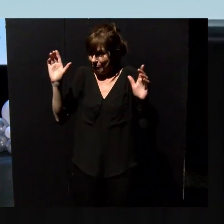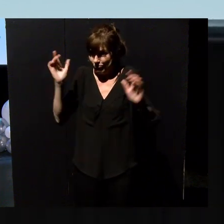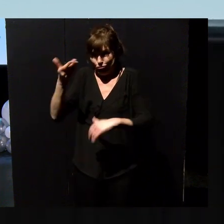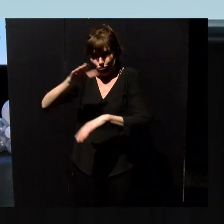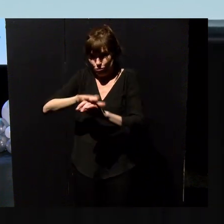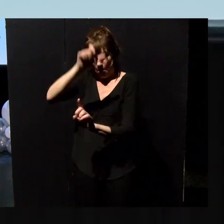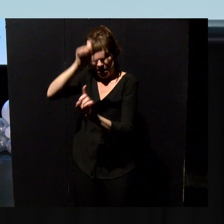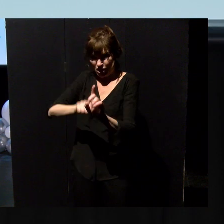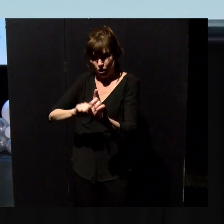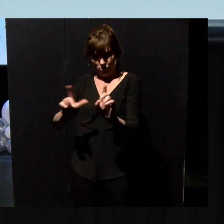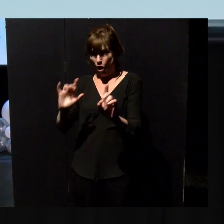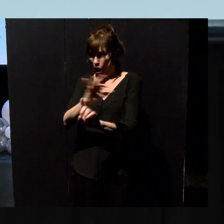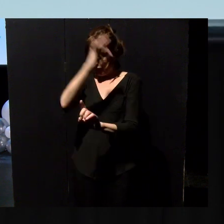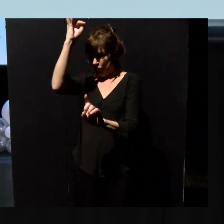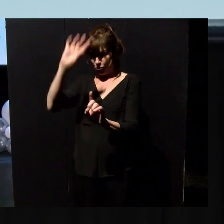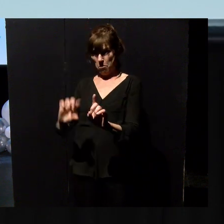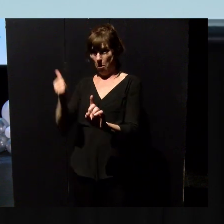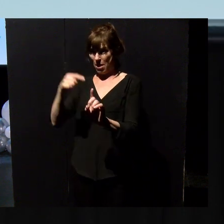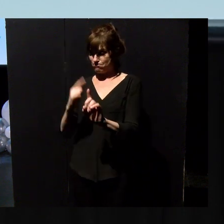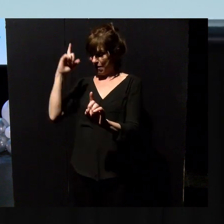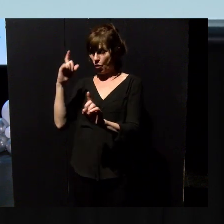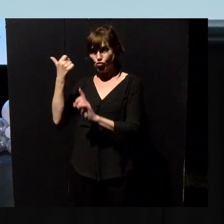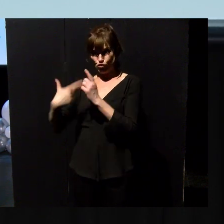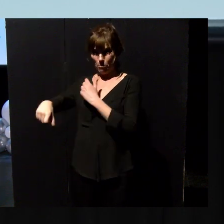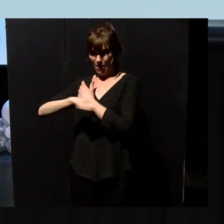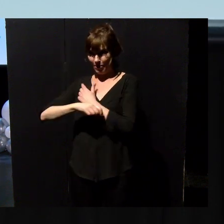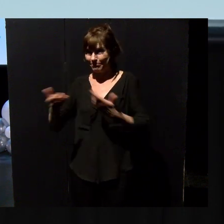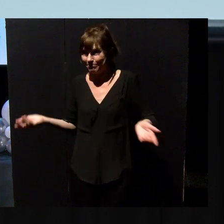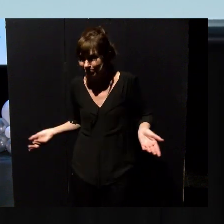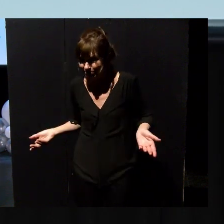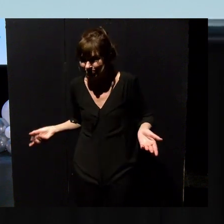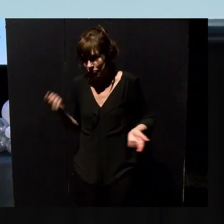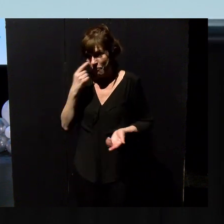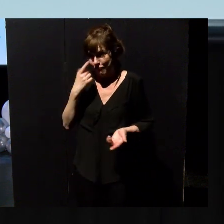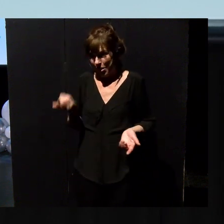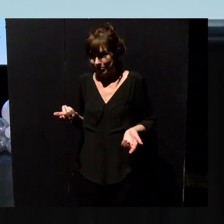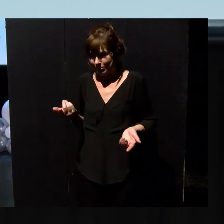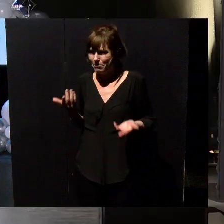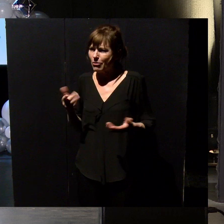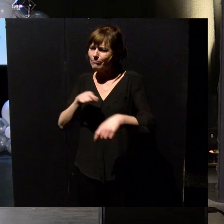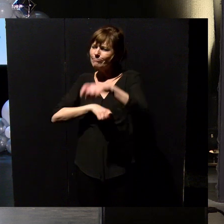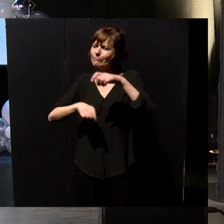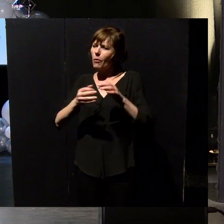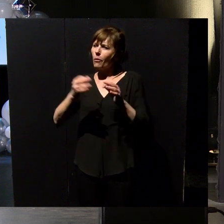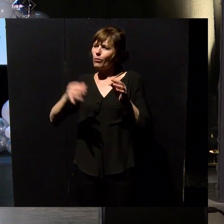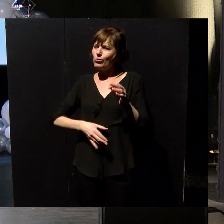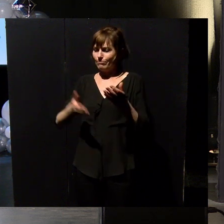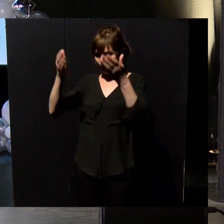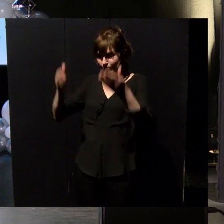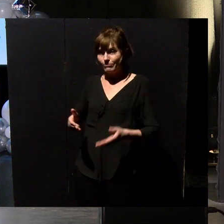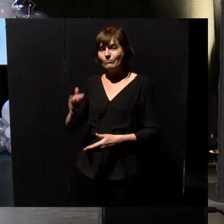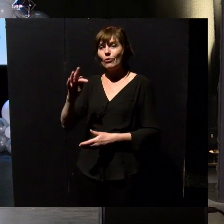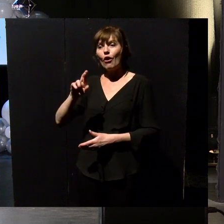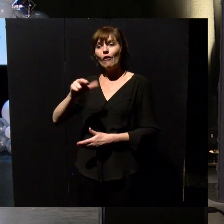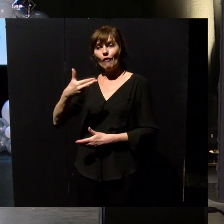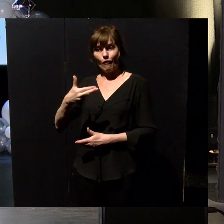de questionner cela. Pour finir, maintenant, revenons à François. François a été opéré